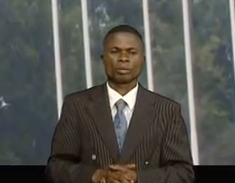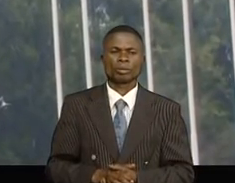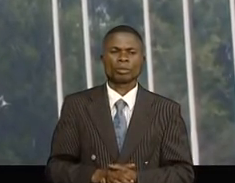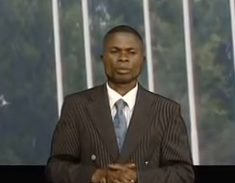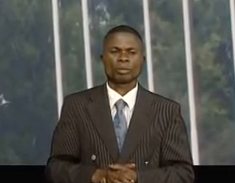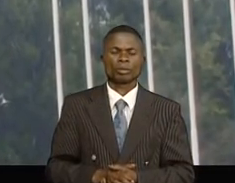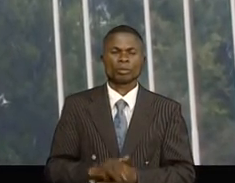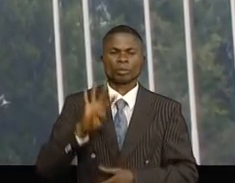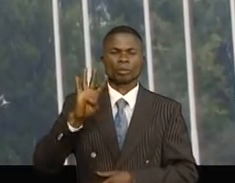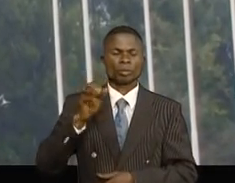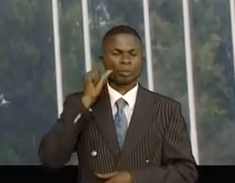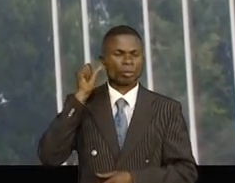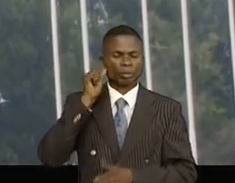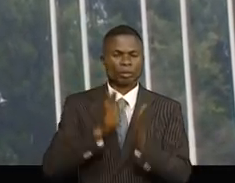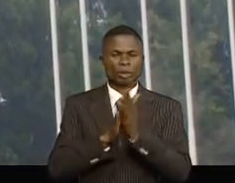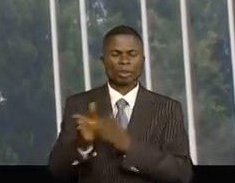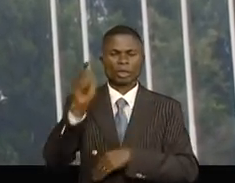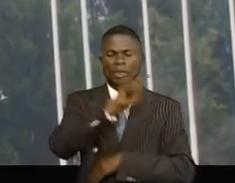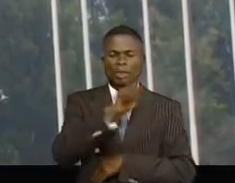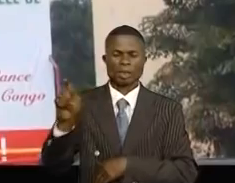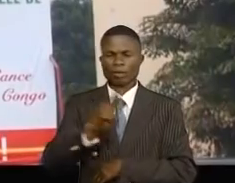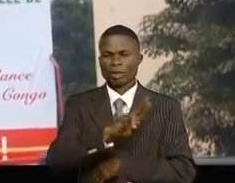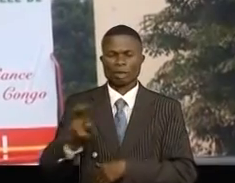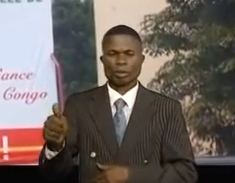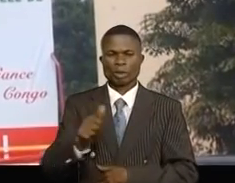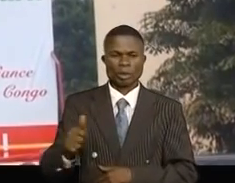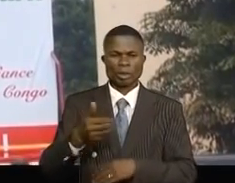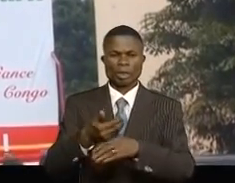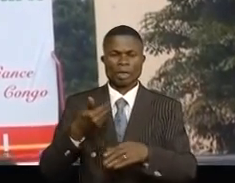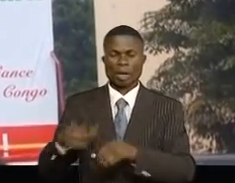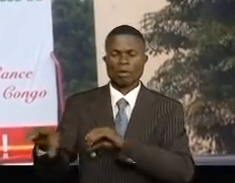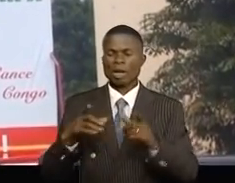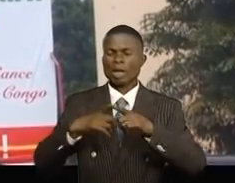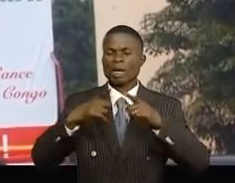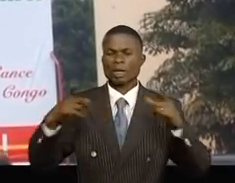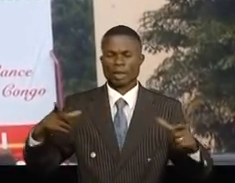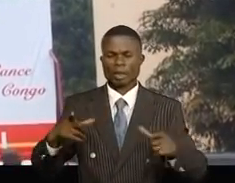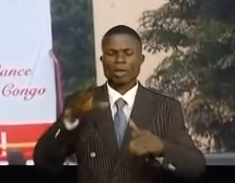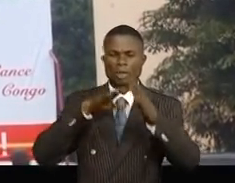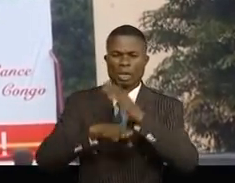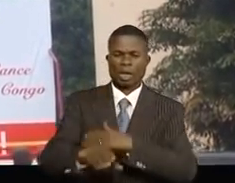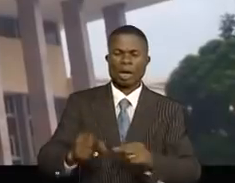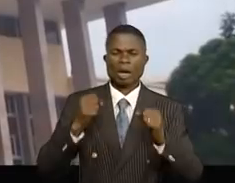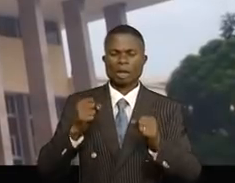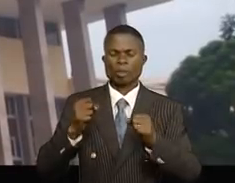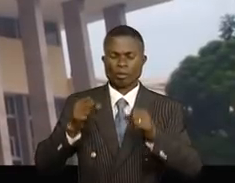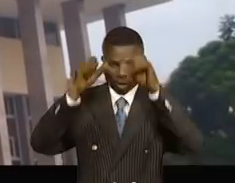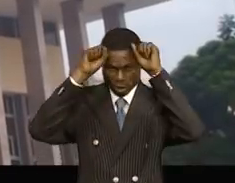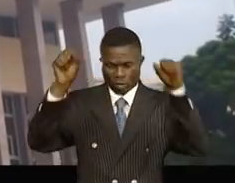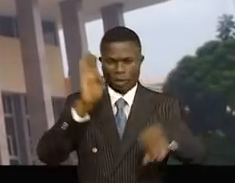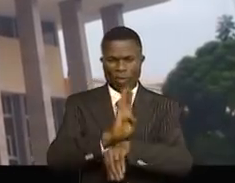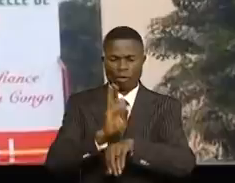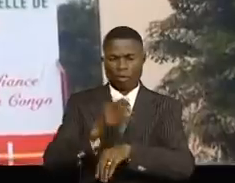Ce jeudi 15 avril 2021, à la veille de la grande cérémonie d'investiture du président de la République du Congo,